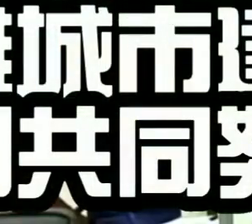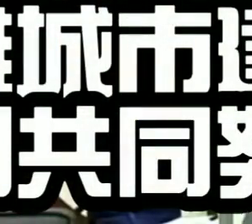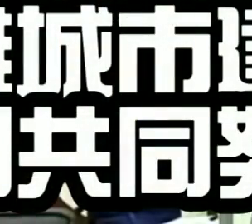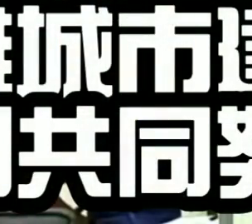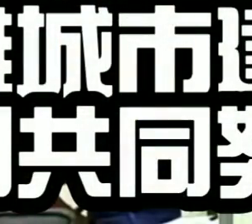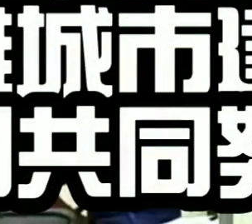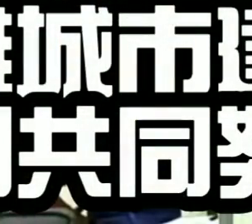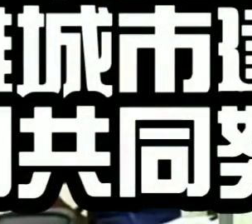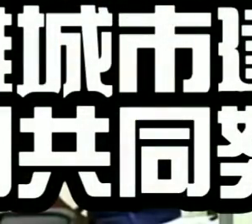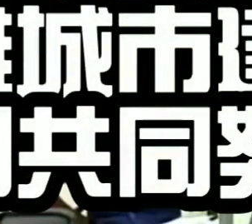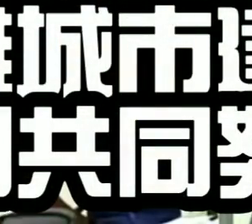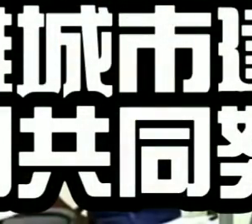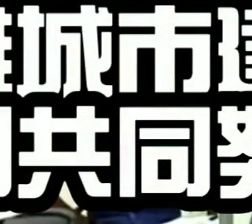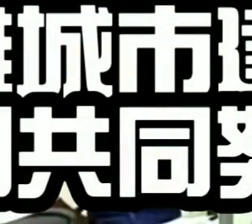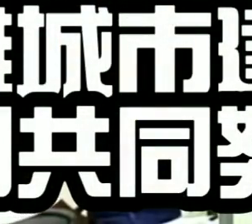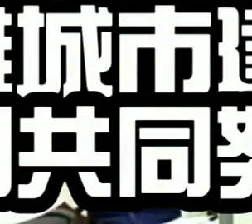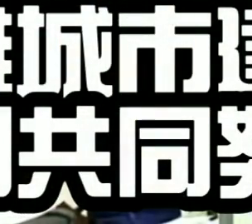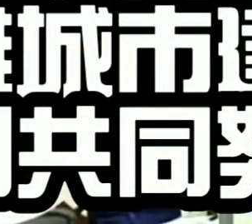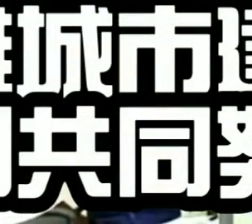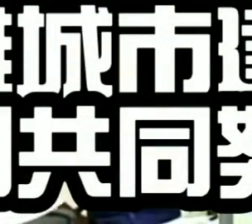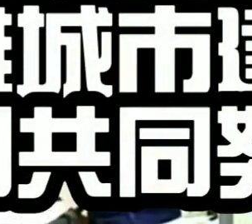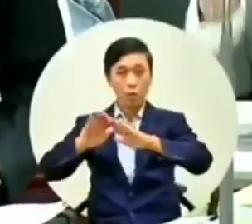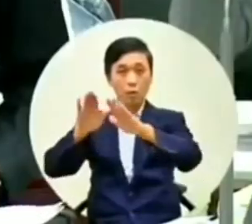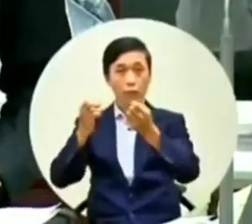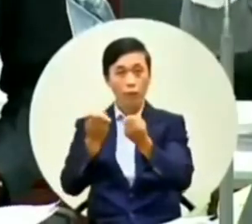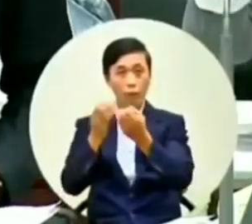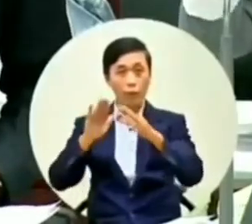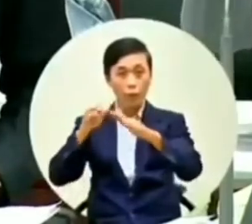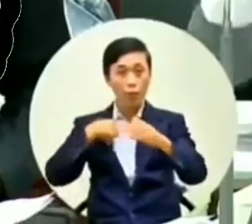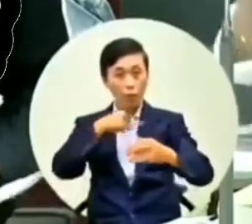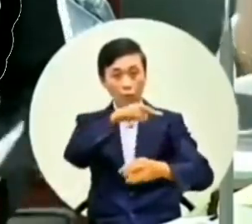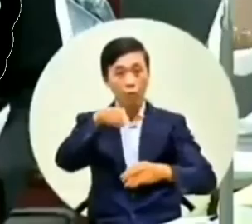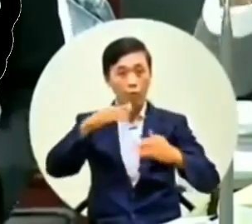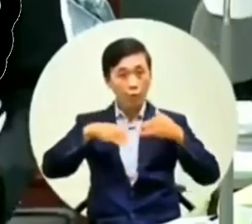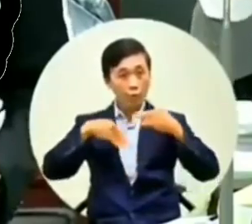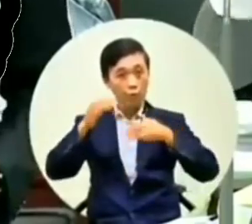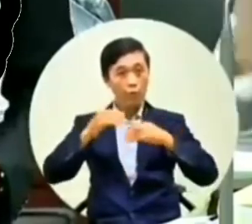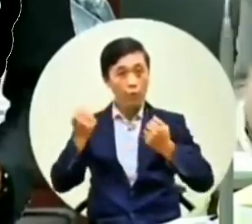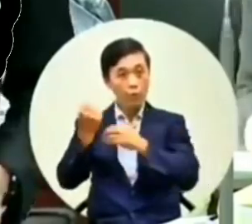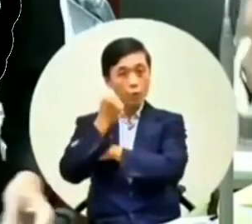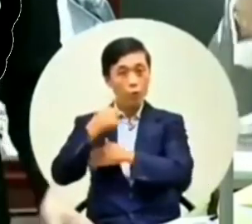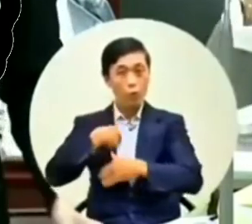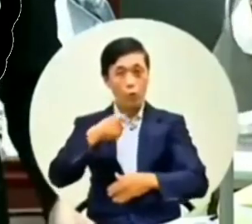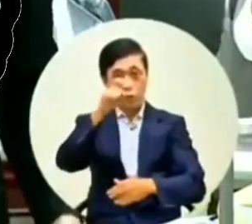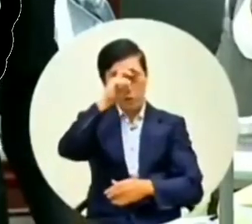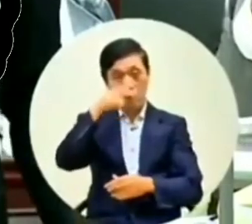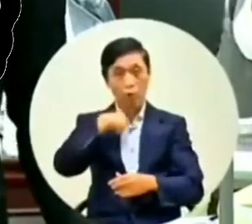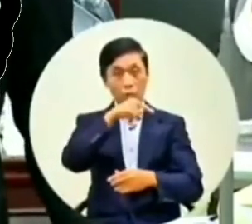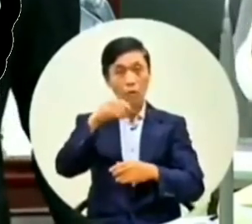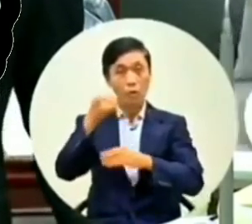为了高雄的城市进步发展，我们共同努力。我希望，我也愿意，我们会。